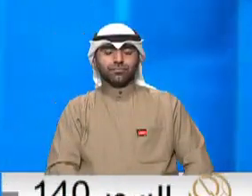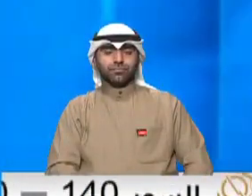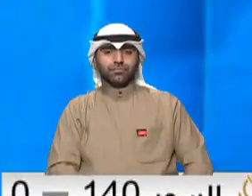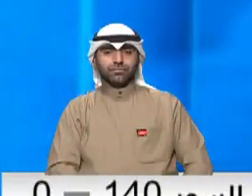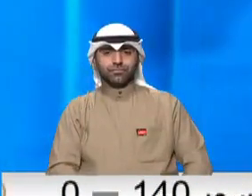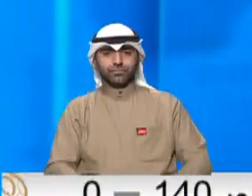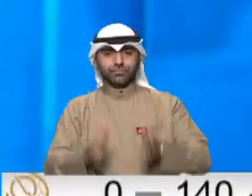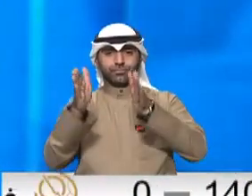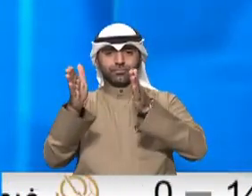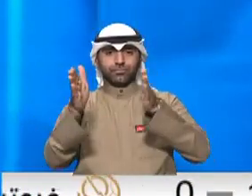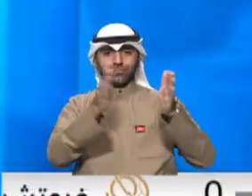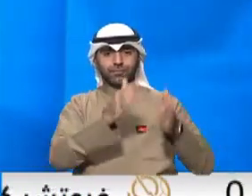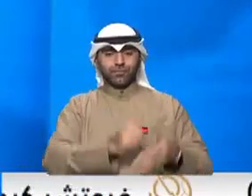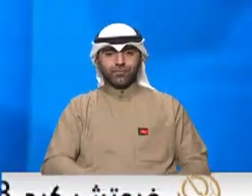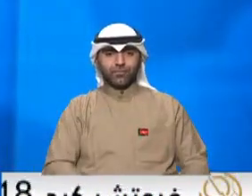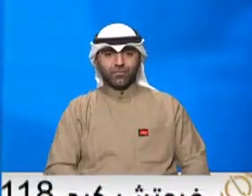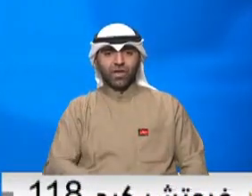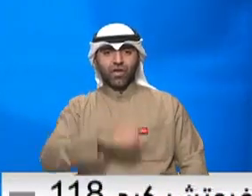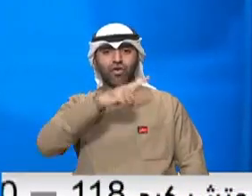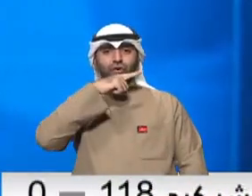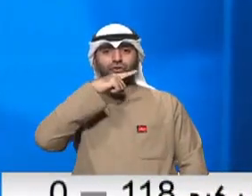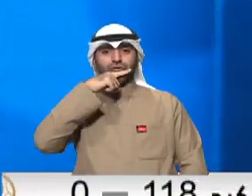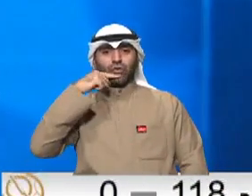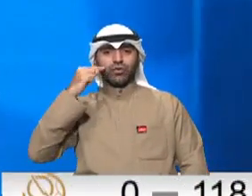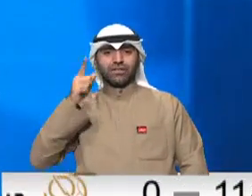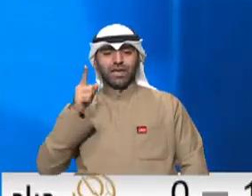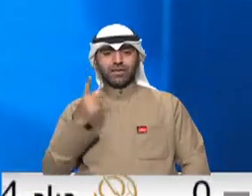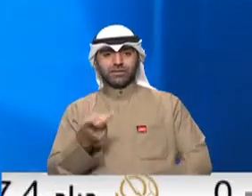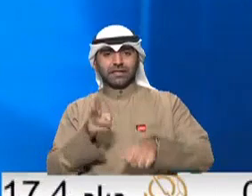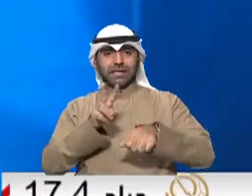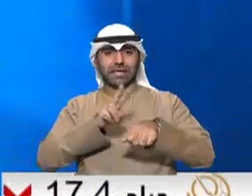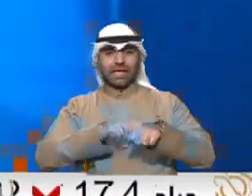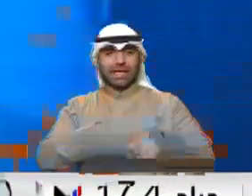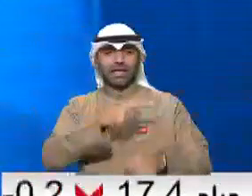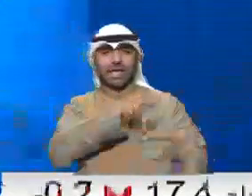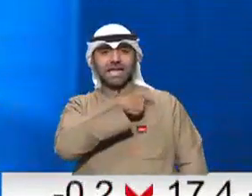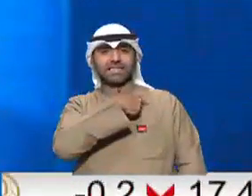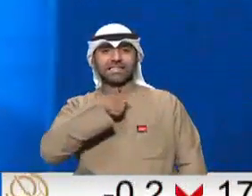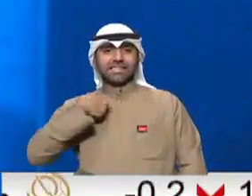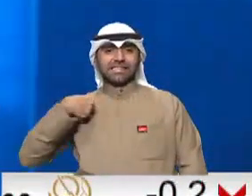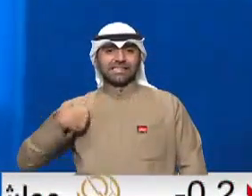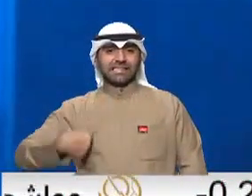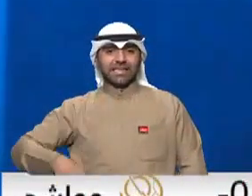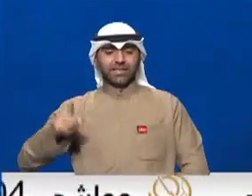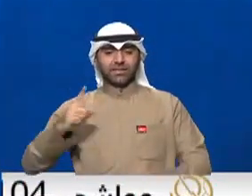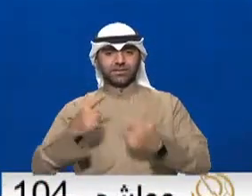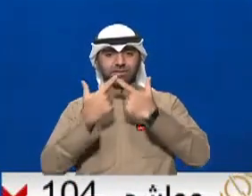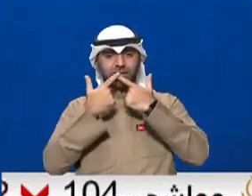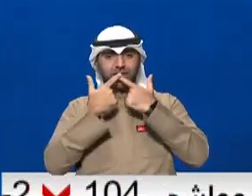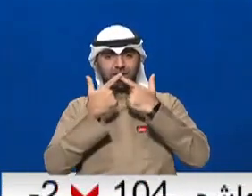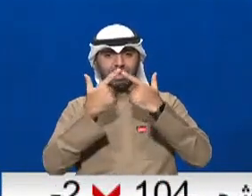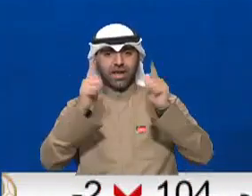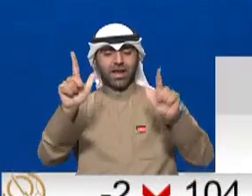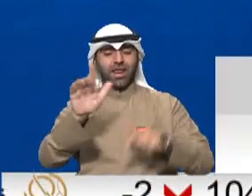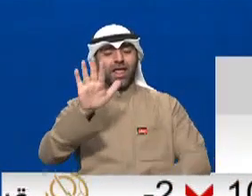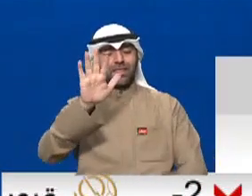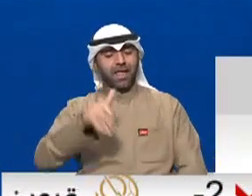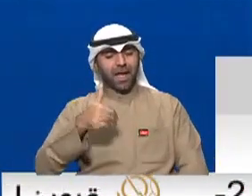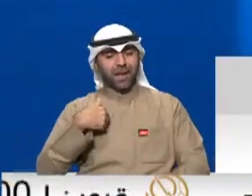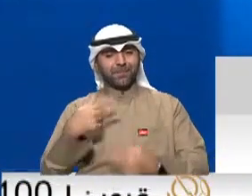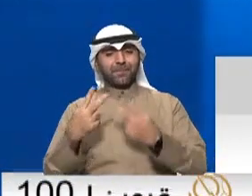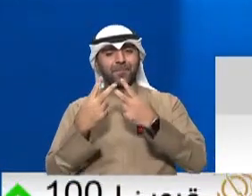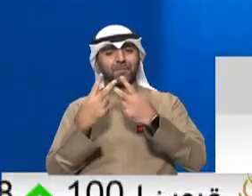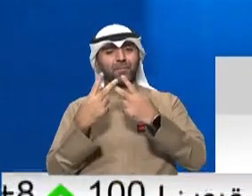عبرت روسيا والصين اليوم عن رغبتهما في العمل معا من أجل عالم متعدد الأقطاب. جاء ذلك إثر محادثات